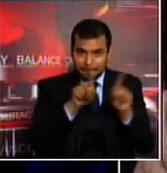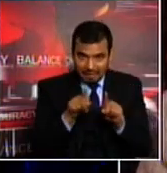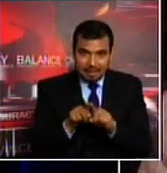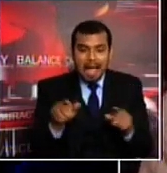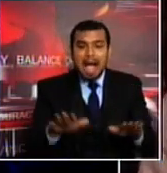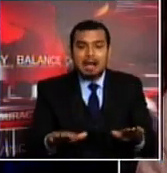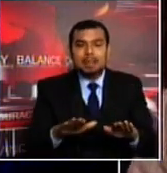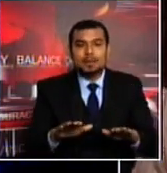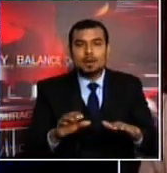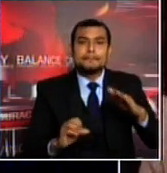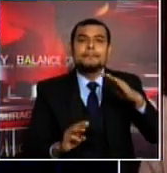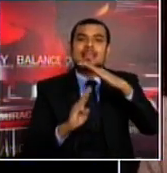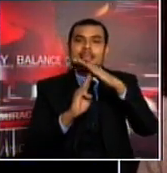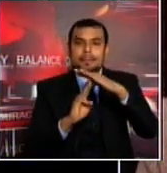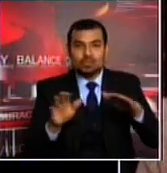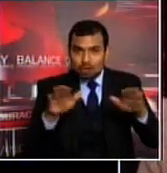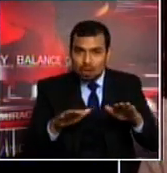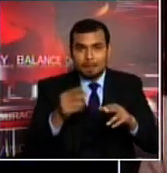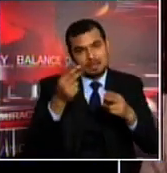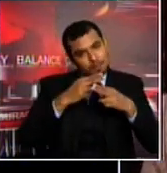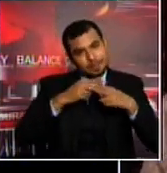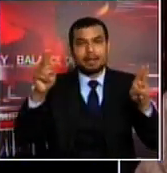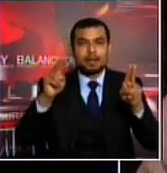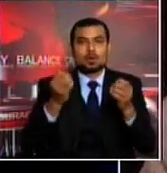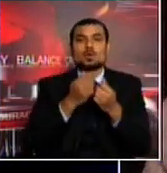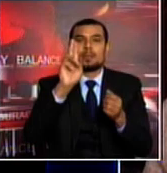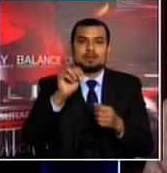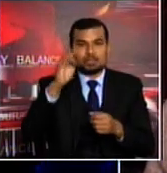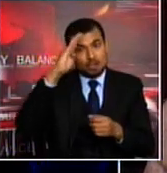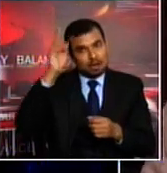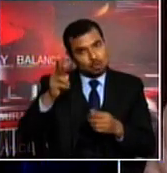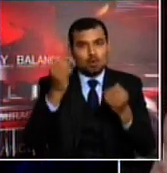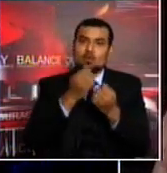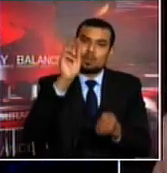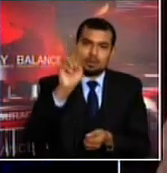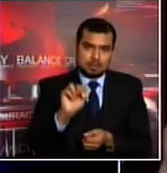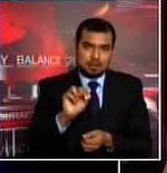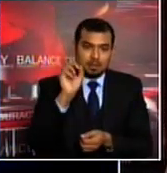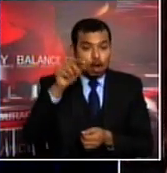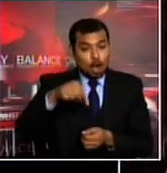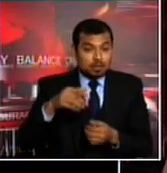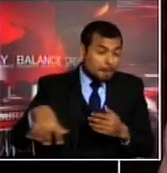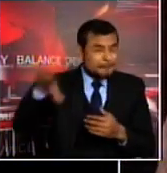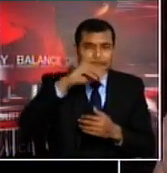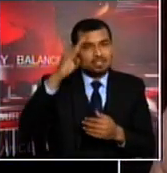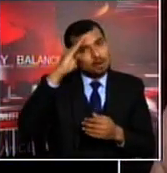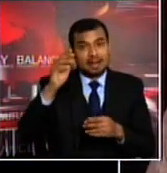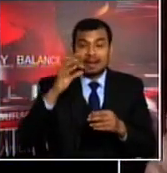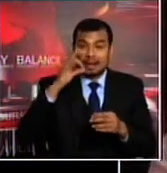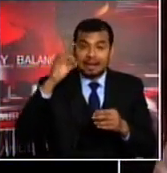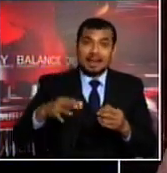तह र माध्यमिक तहमा पूर्णतया निशुल्क व्यवस्था गरिनुपर्छ, सरकारले त्यो गर्नुपर्छ। तर अहिले नै सरकारले सबै गर्न नसक्ने